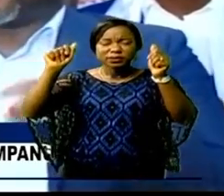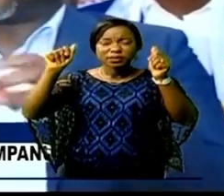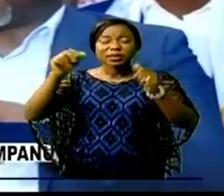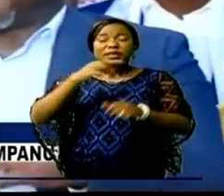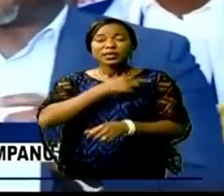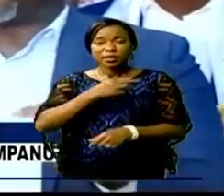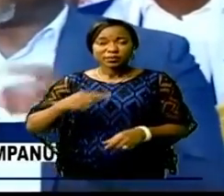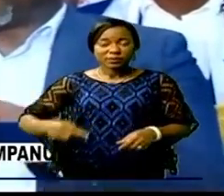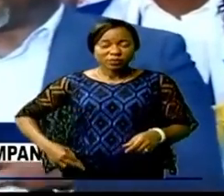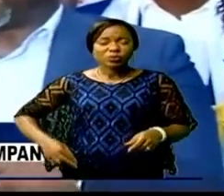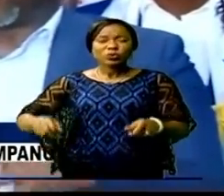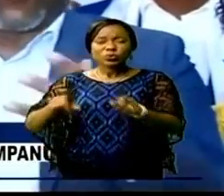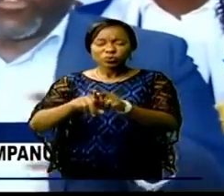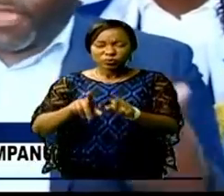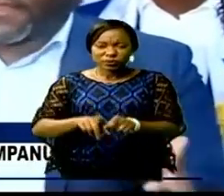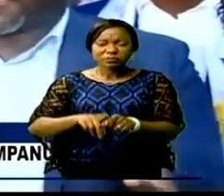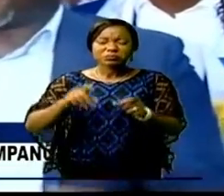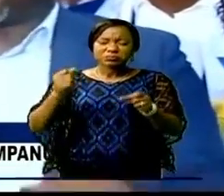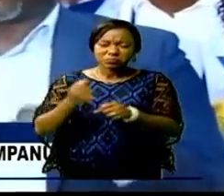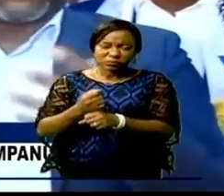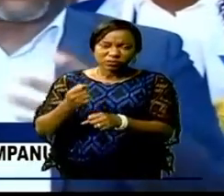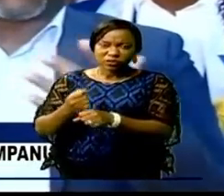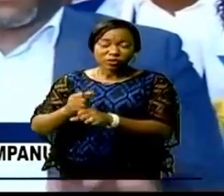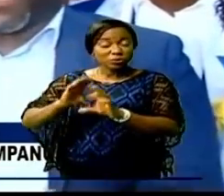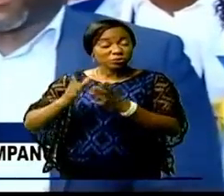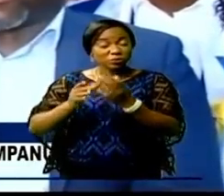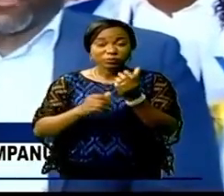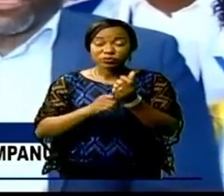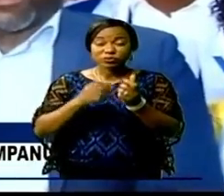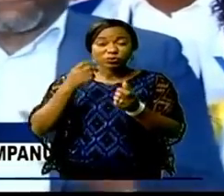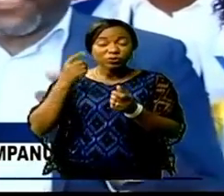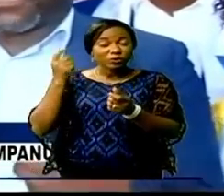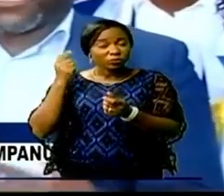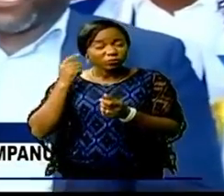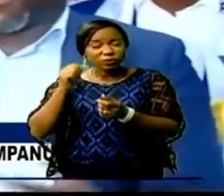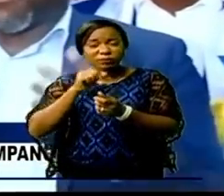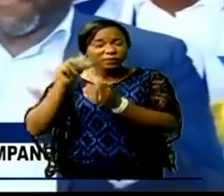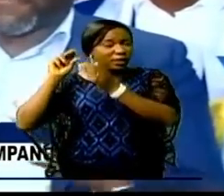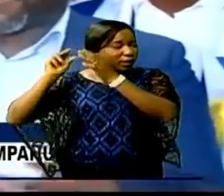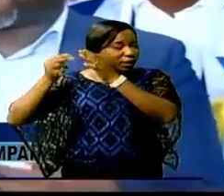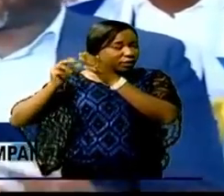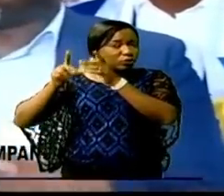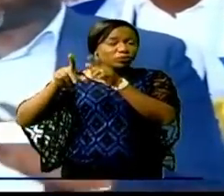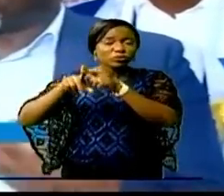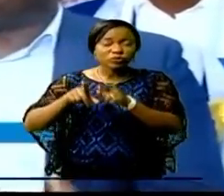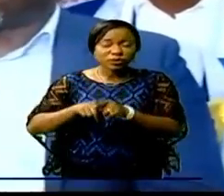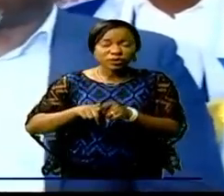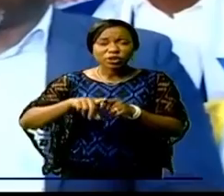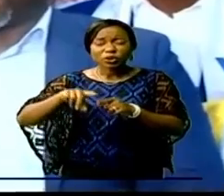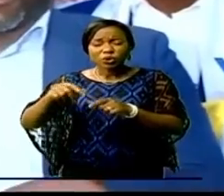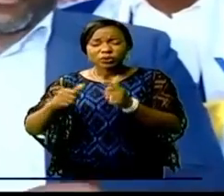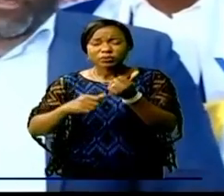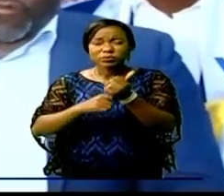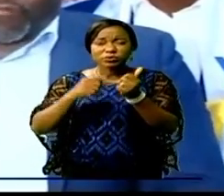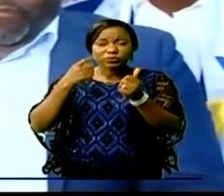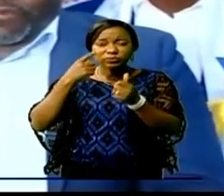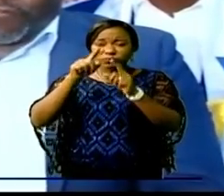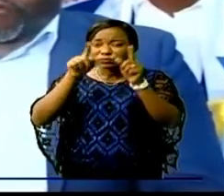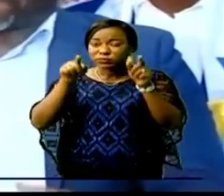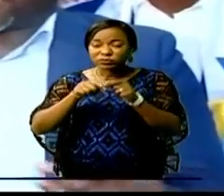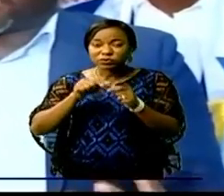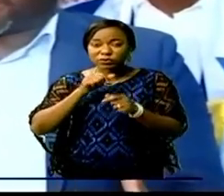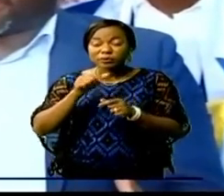faut des tremplins, il faut des relais. Tout le monde ne regarde pas la télé, tout le monde n'écoute pas la radio. Le fait qu'il y ait VEFA permet au fait